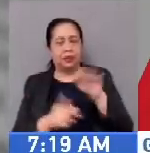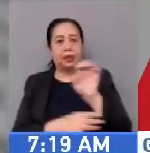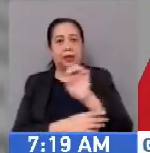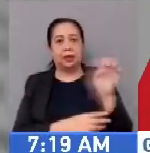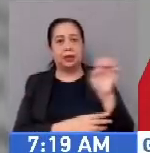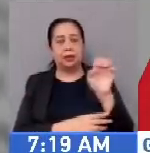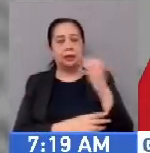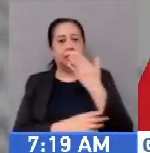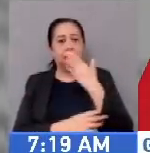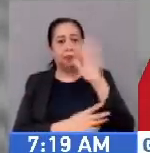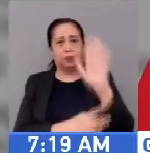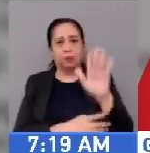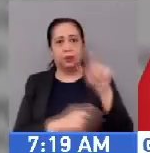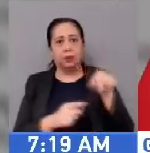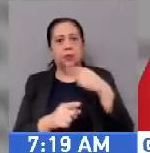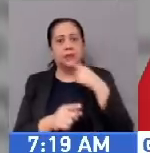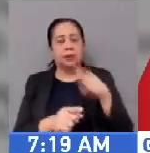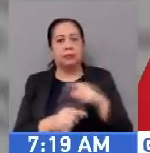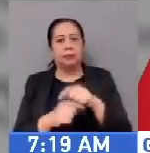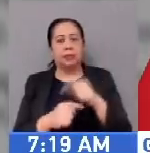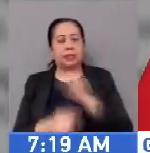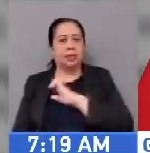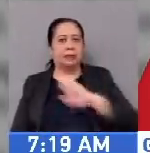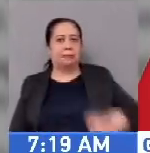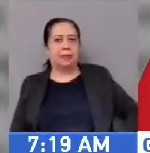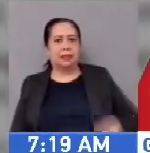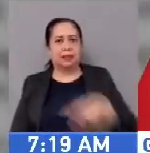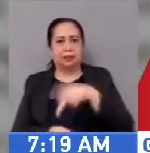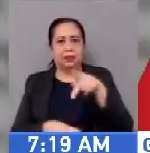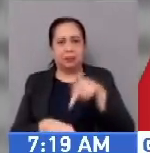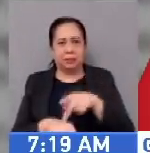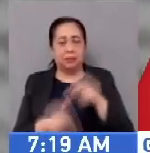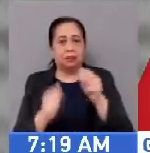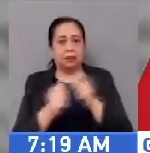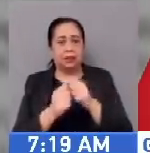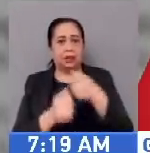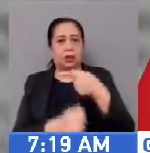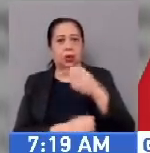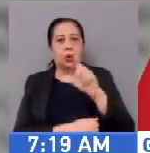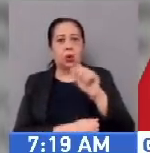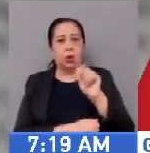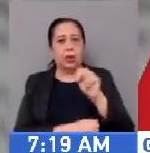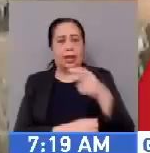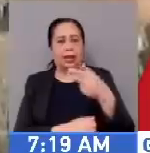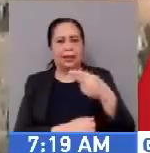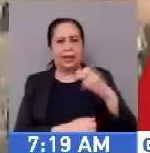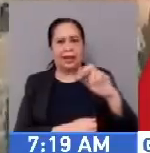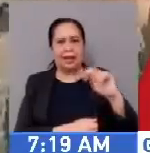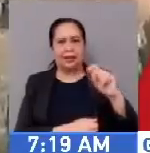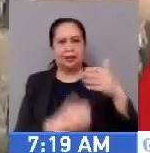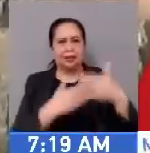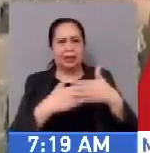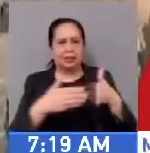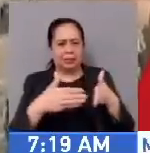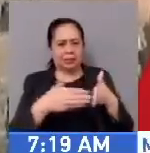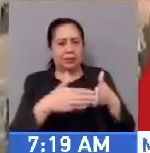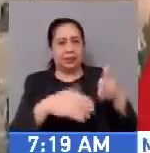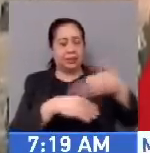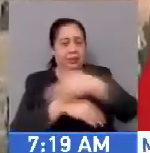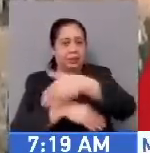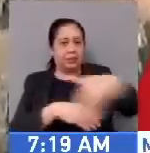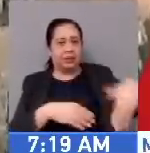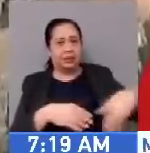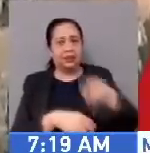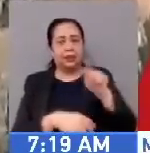po yan sa Embahada ng Pilipinas. Pati sa Golan Heights o mga lugar na malapit sa border ng Lebanon at Gaza.